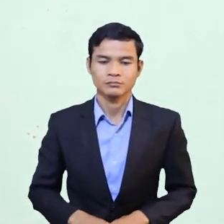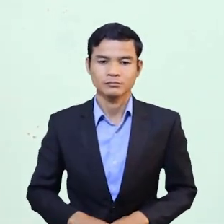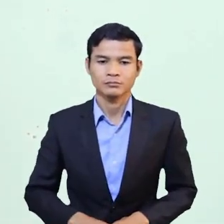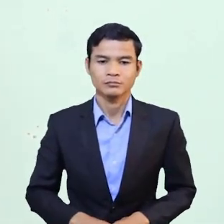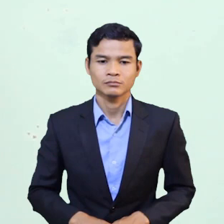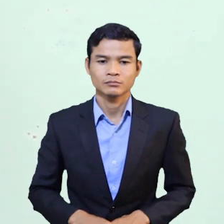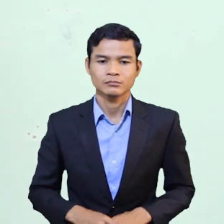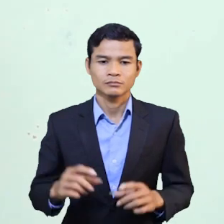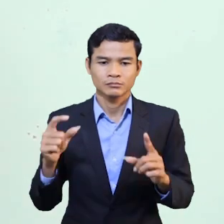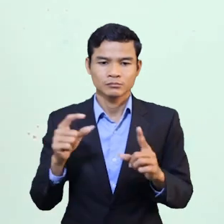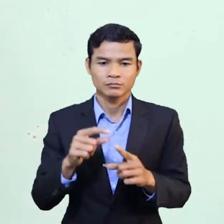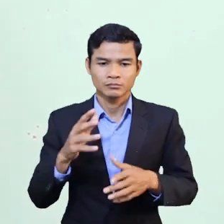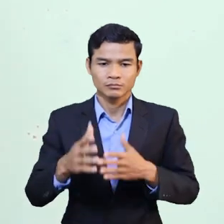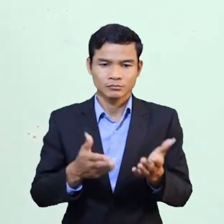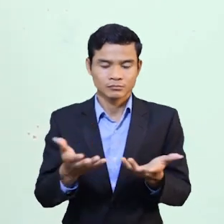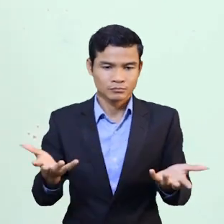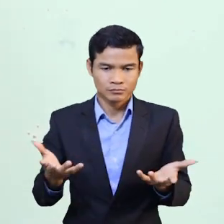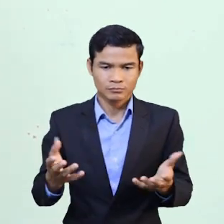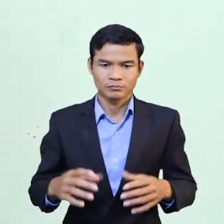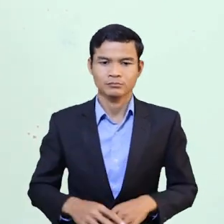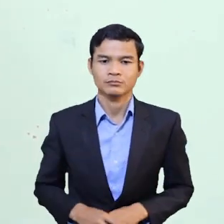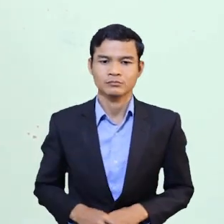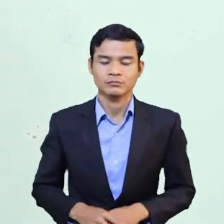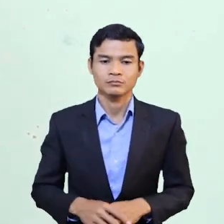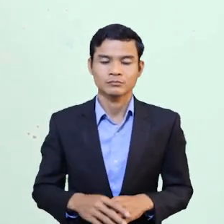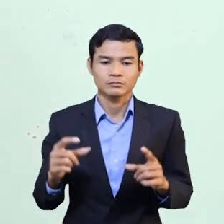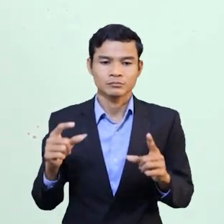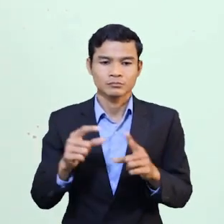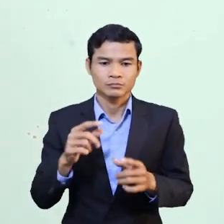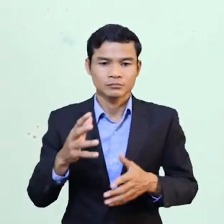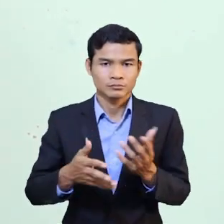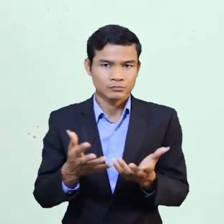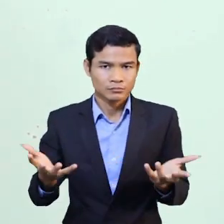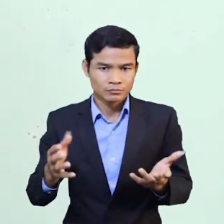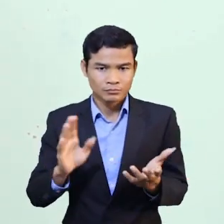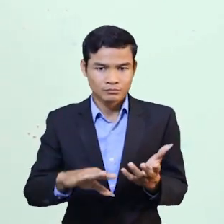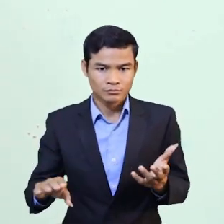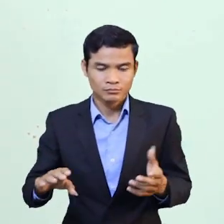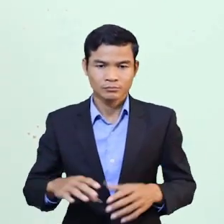cha cho bên này con cha bên này ăn thầm mấy con